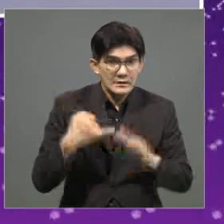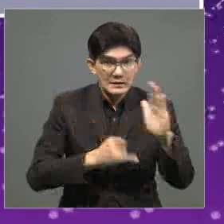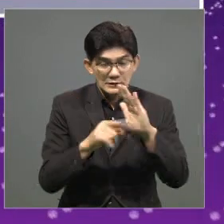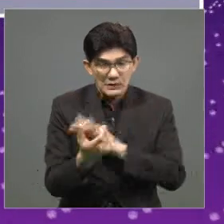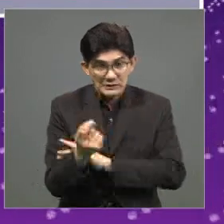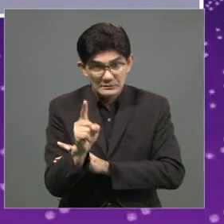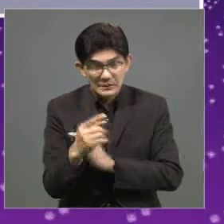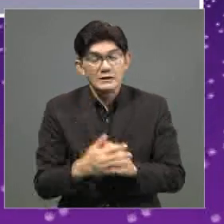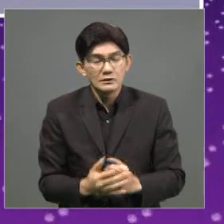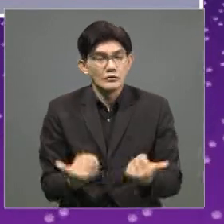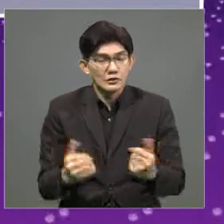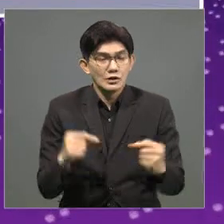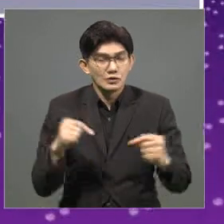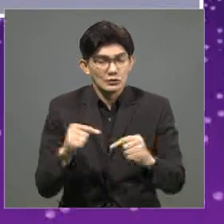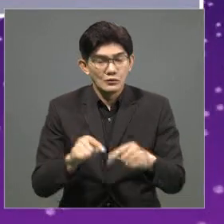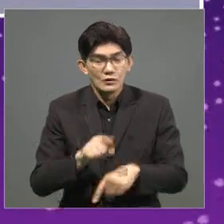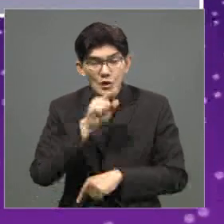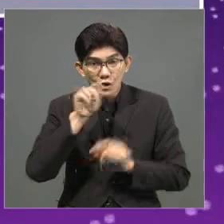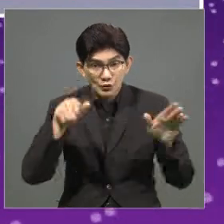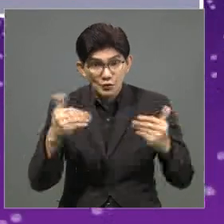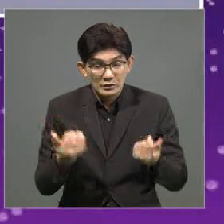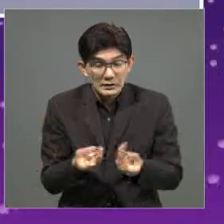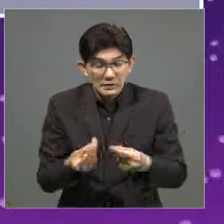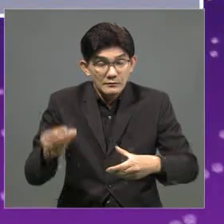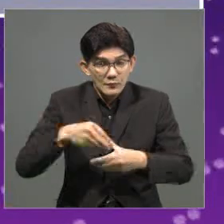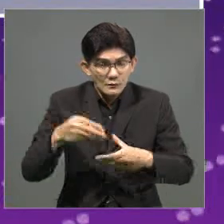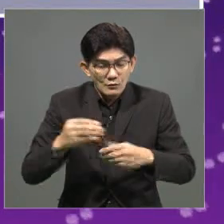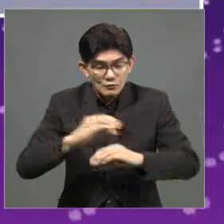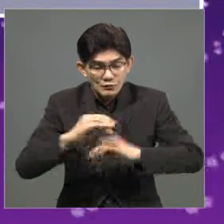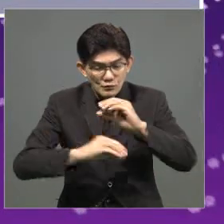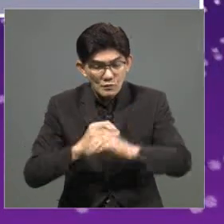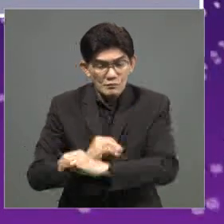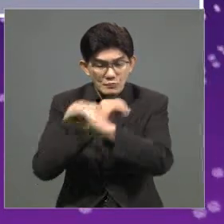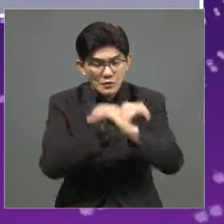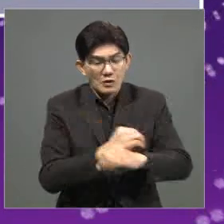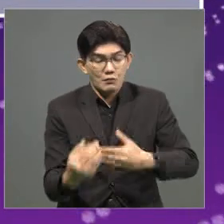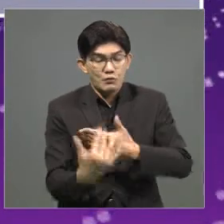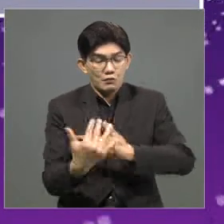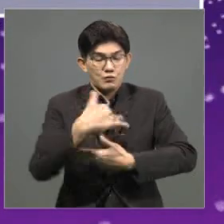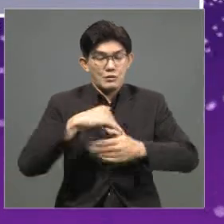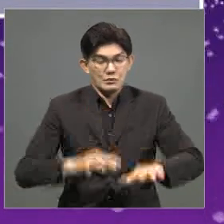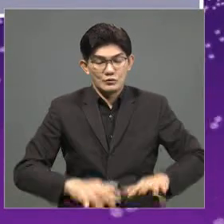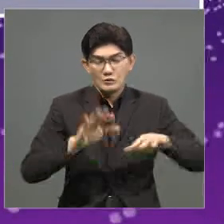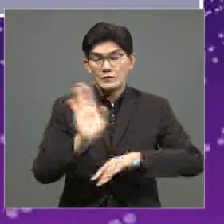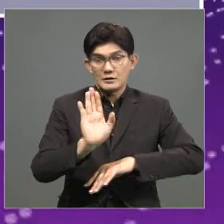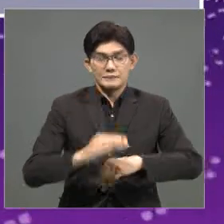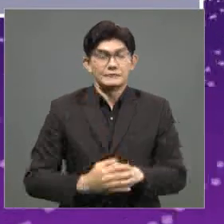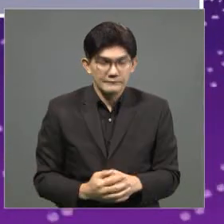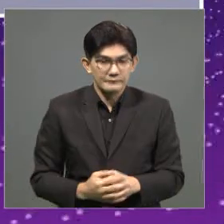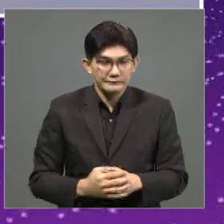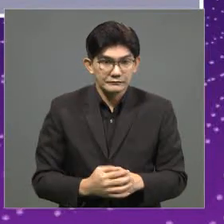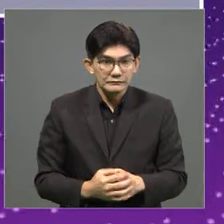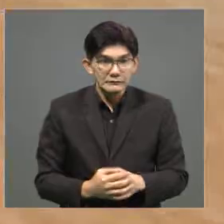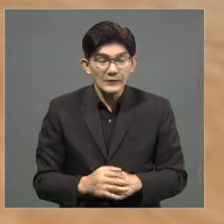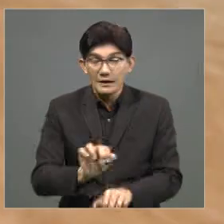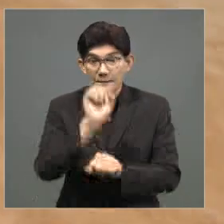างดำออกที่อำเภอสัพพยาจังหวัดชัยนาทเร่งกรอกกระสอบทรายเพื่อป้องกันน้ำนะฮะไม่ให้เข้าท่วมชุมชนแล้วนะครับโดยจาก